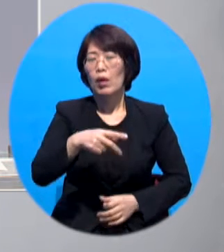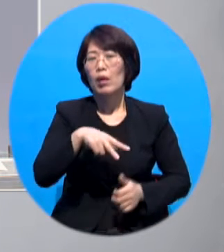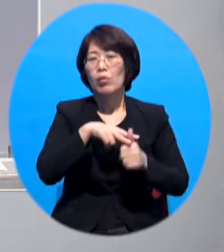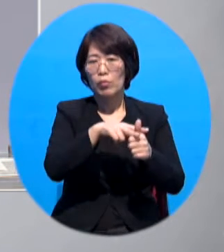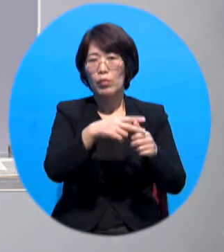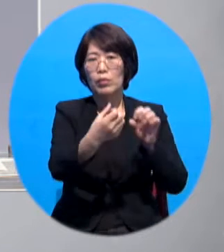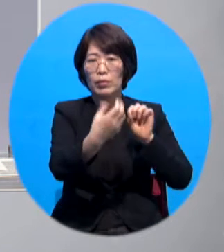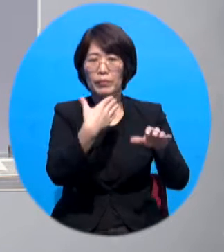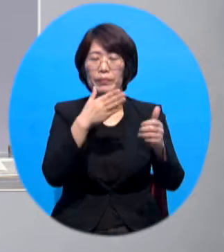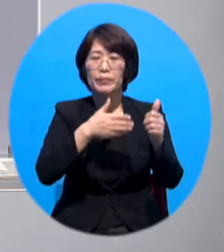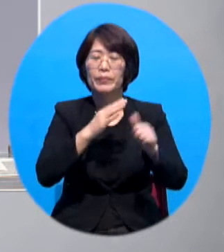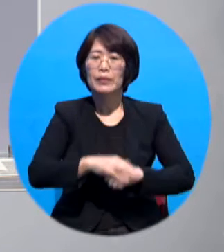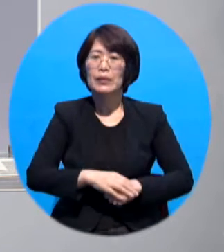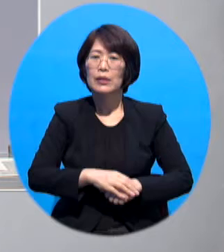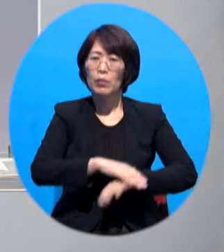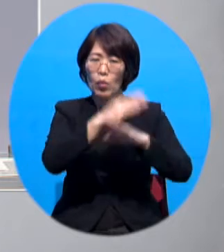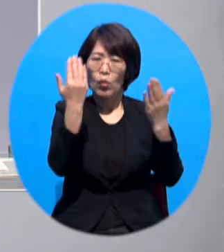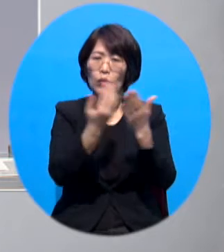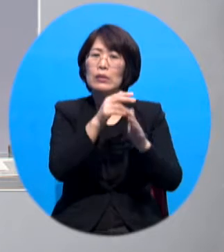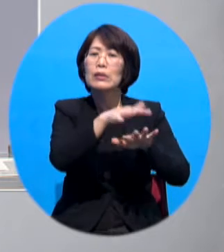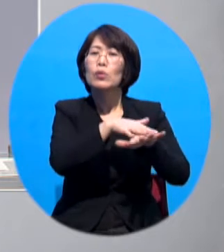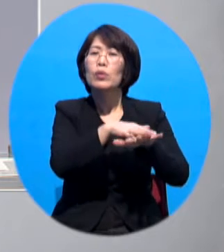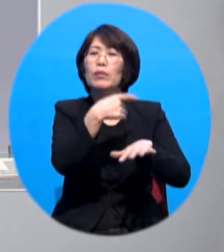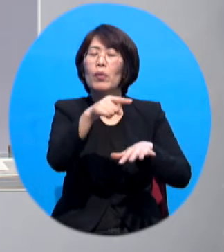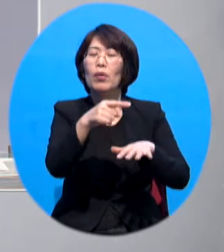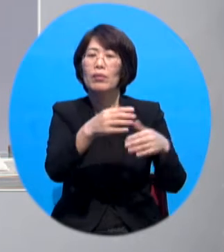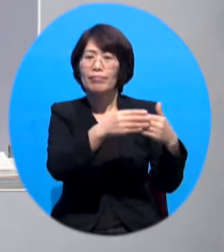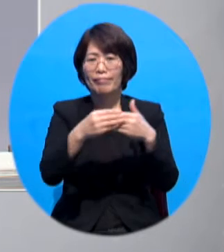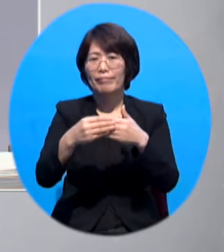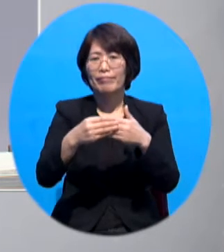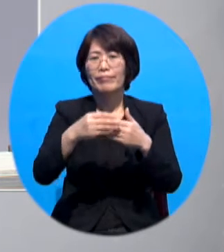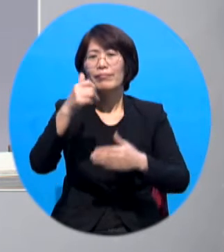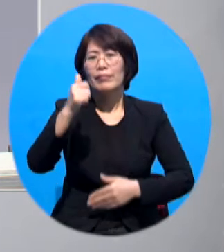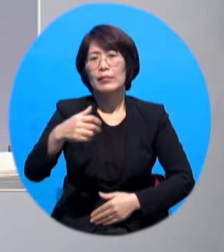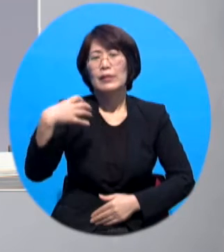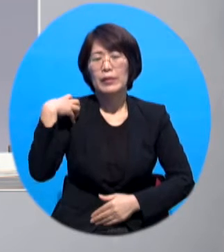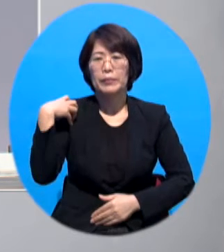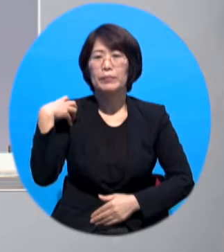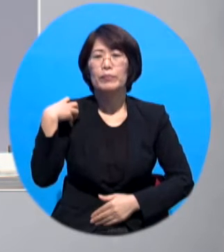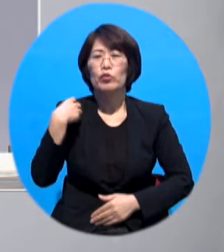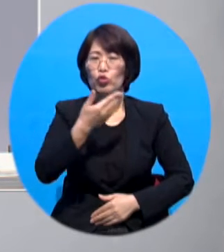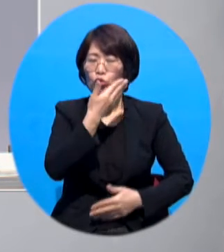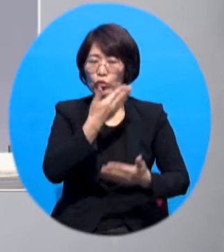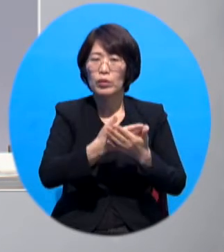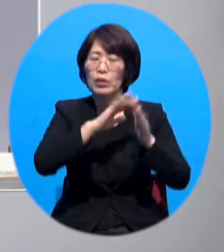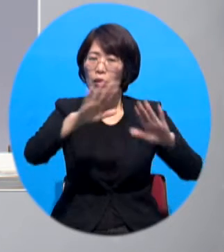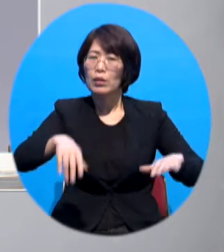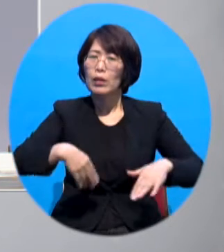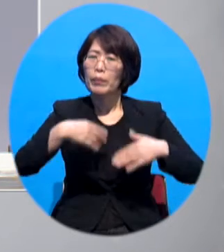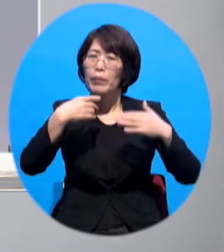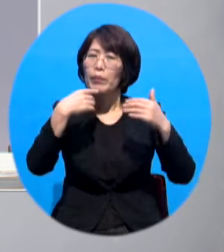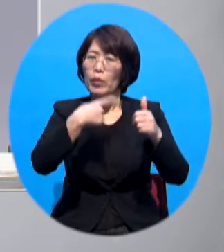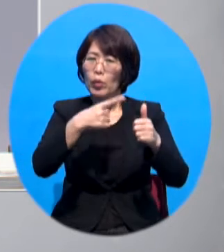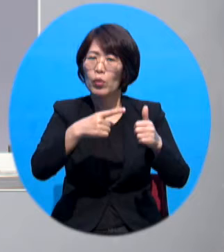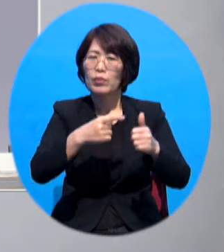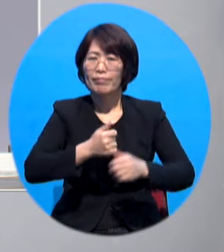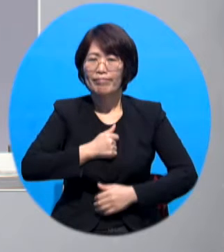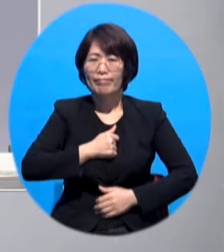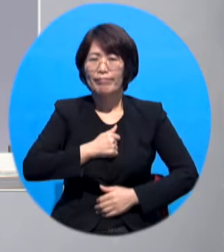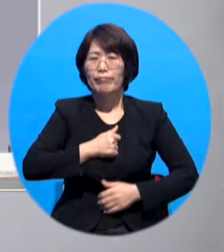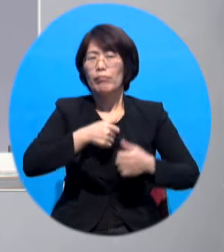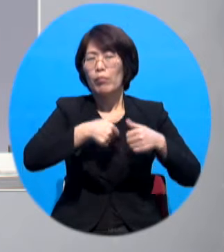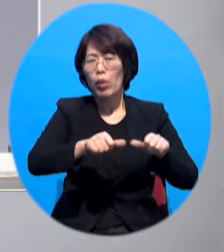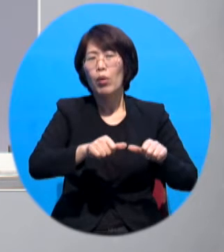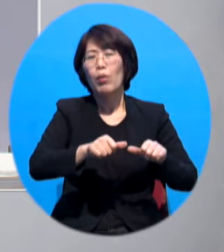드립니다 답변해 주십시오 모든 조직은 리더의 문제가 큽니다 제가 언론 보도내용을 보면 서울이 전남 교육의 명예와 자존심이 멀어진다 는